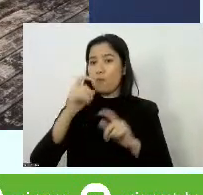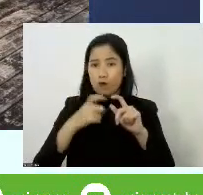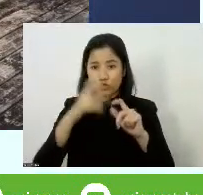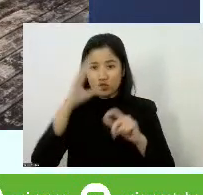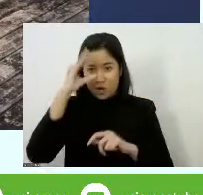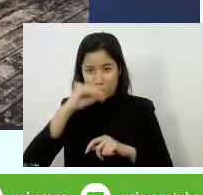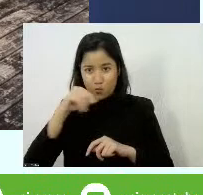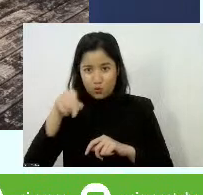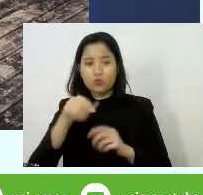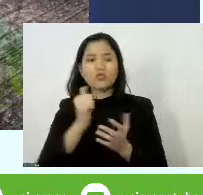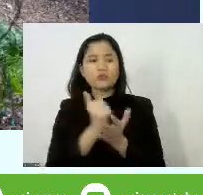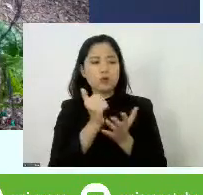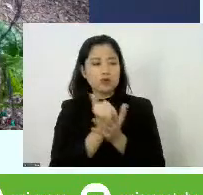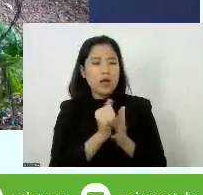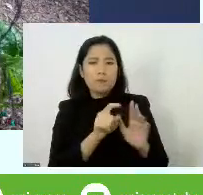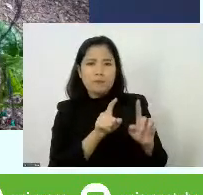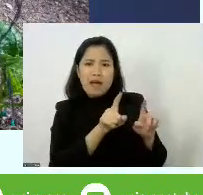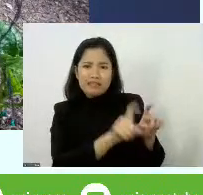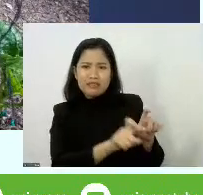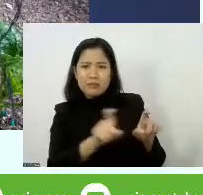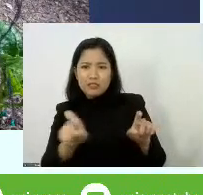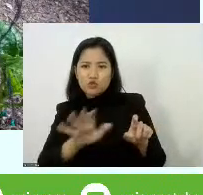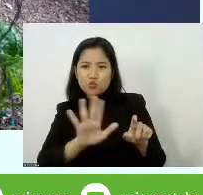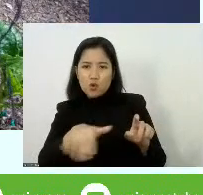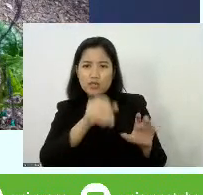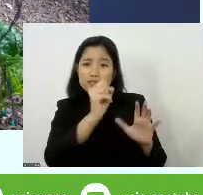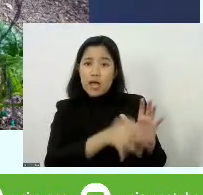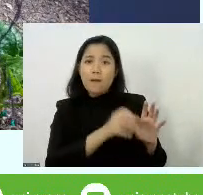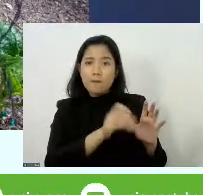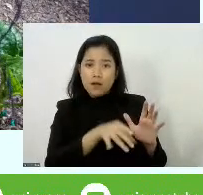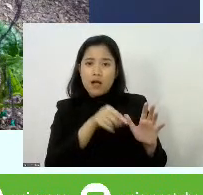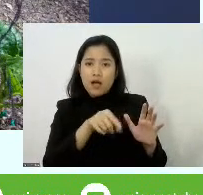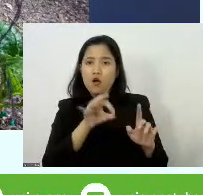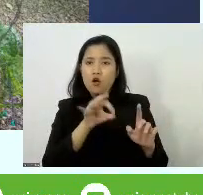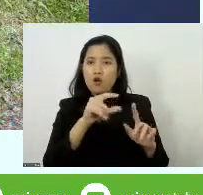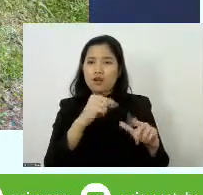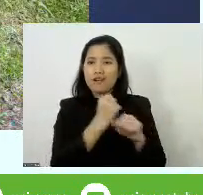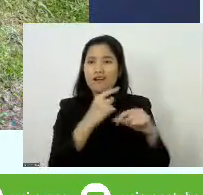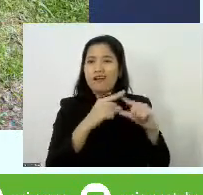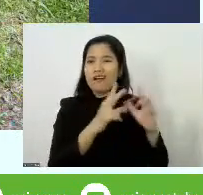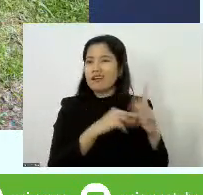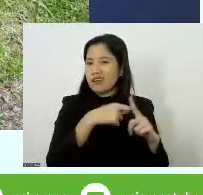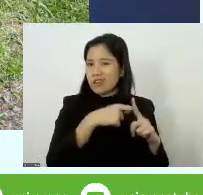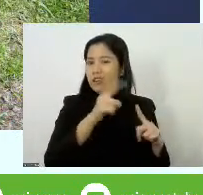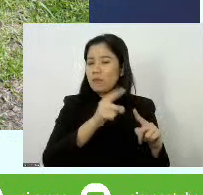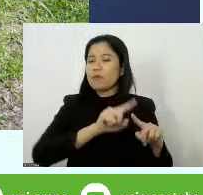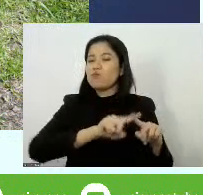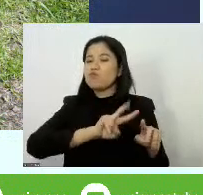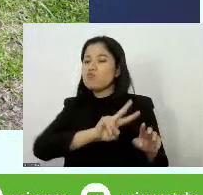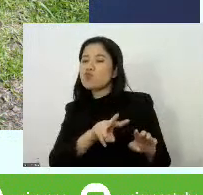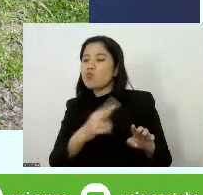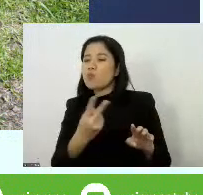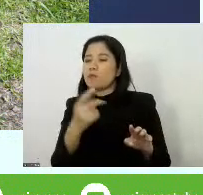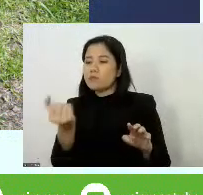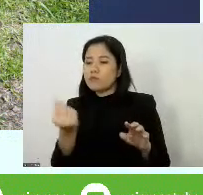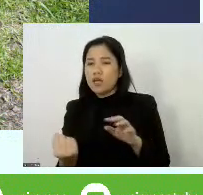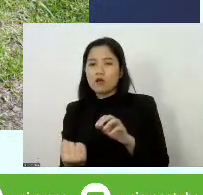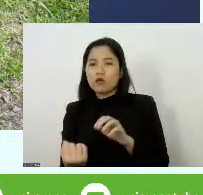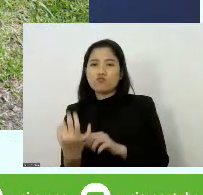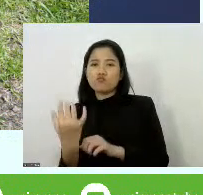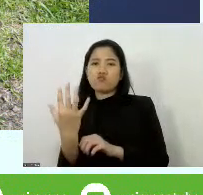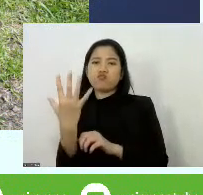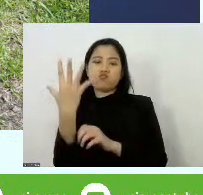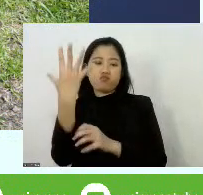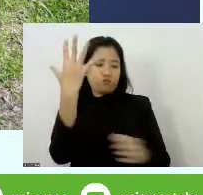sesuatu yang mati itu diubah menjadi kirim dipakai buat bukan gede jadi itu tikus